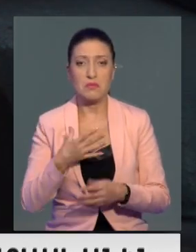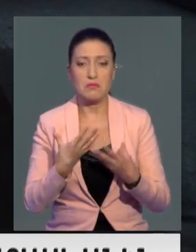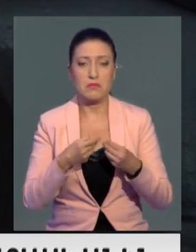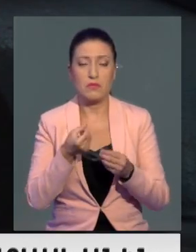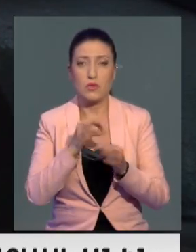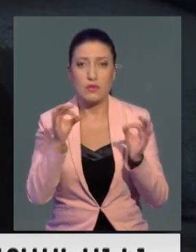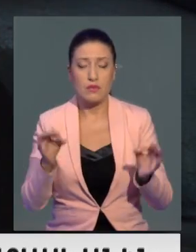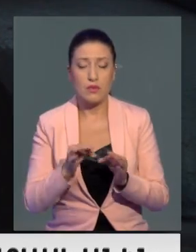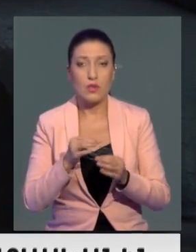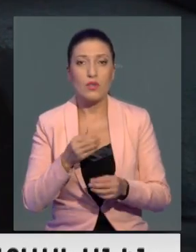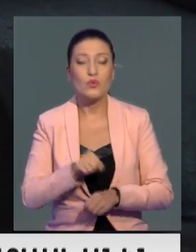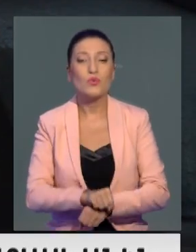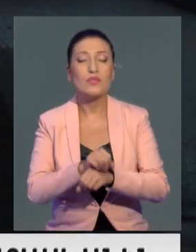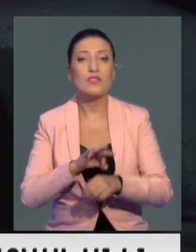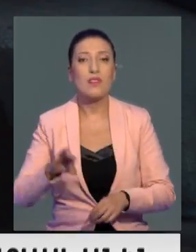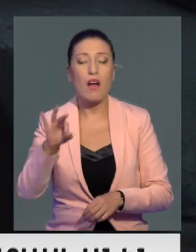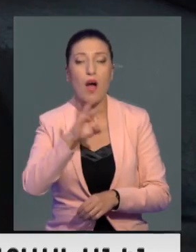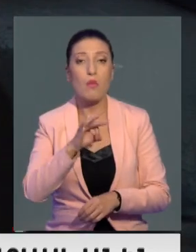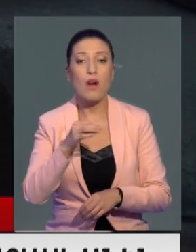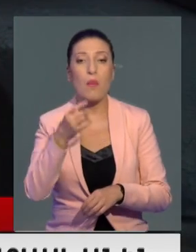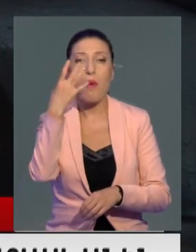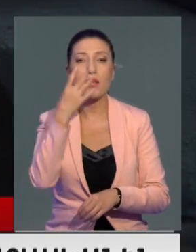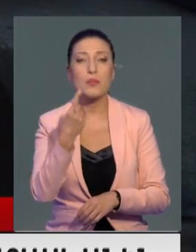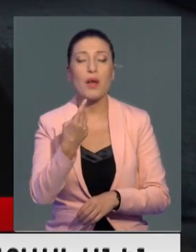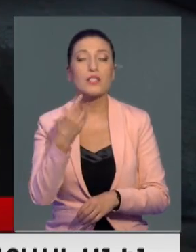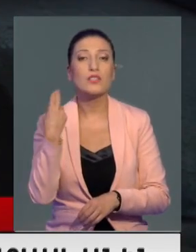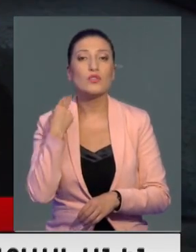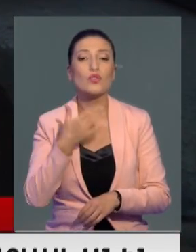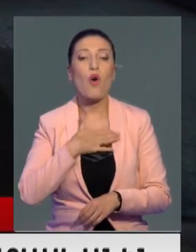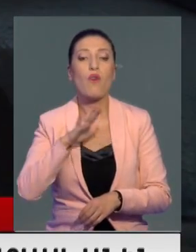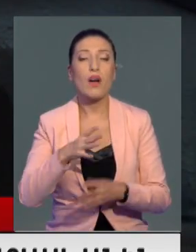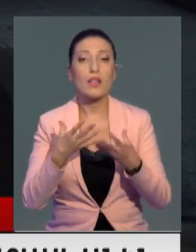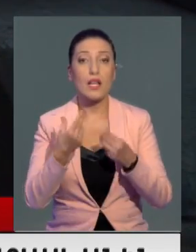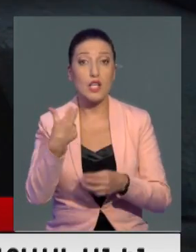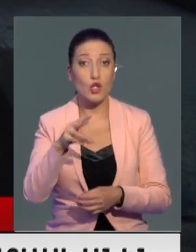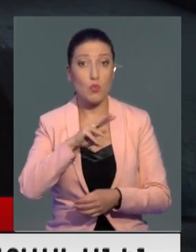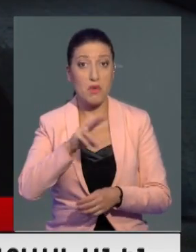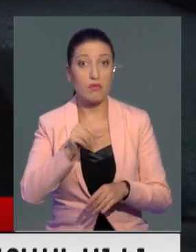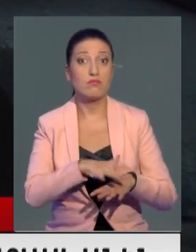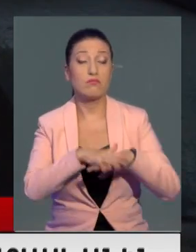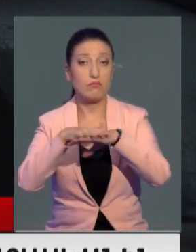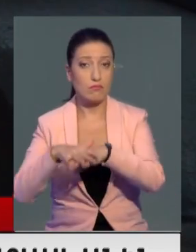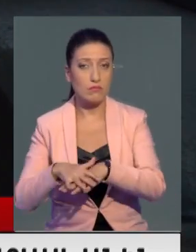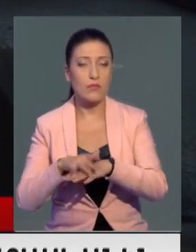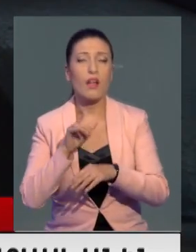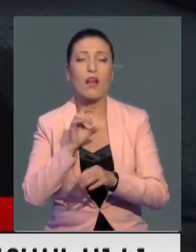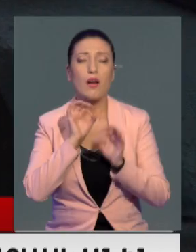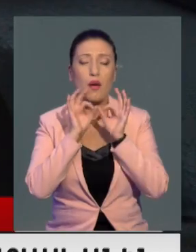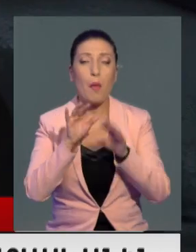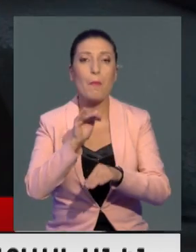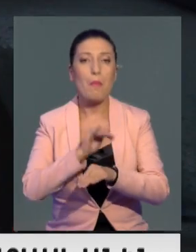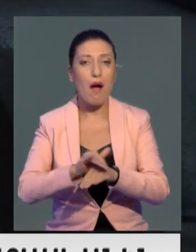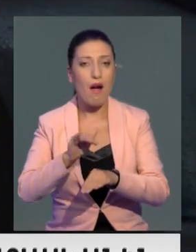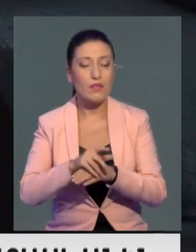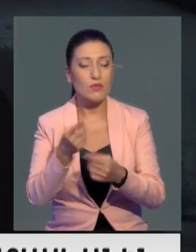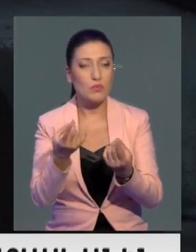գնացած զոհվածին դու տալիս ես 30 միլիոն, ապա բարի եղի եղբայր, իր ծառայողական պարտականությունները